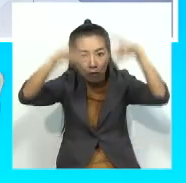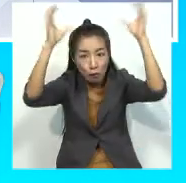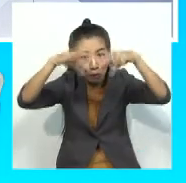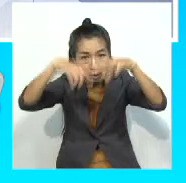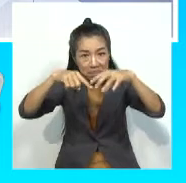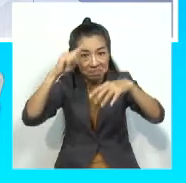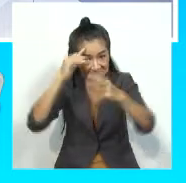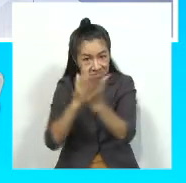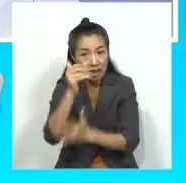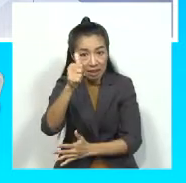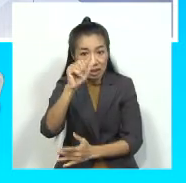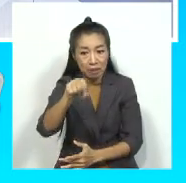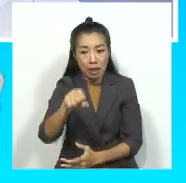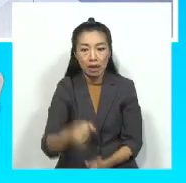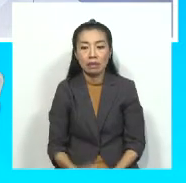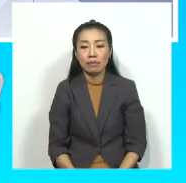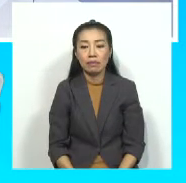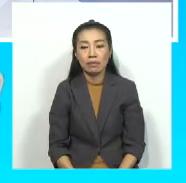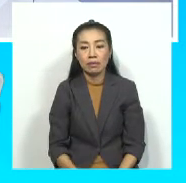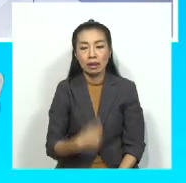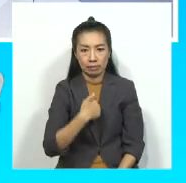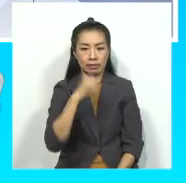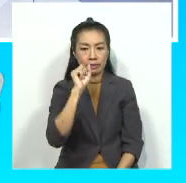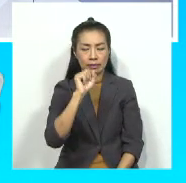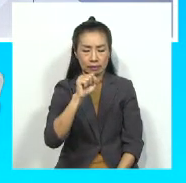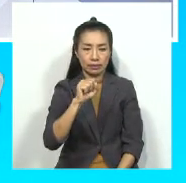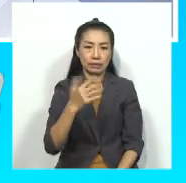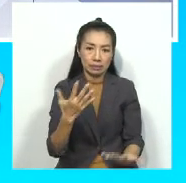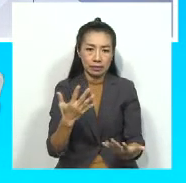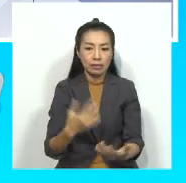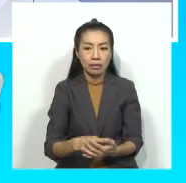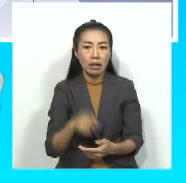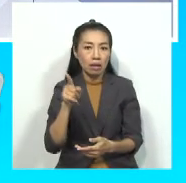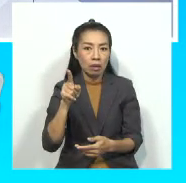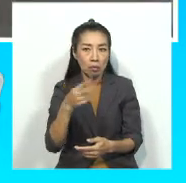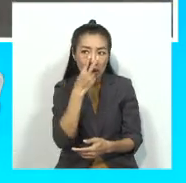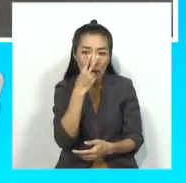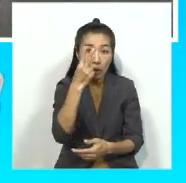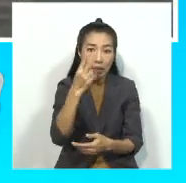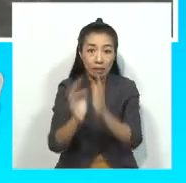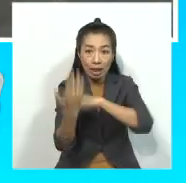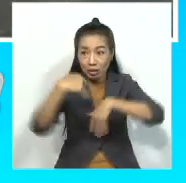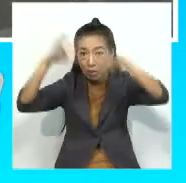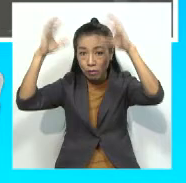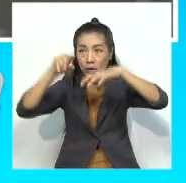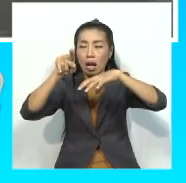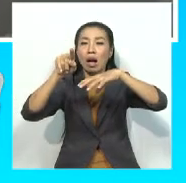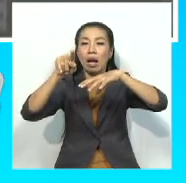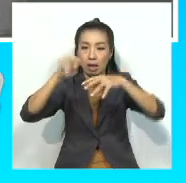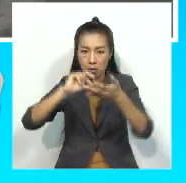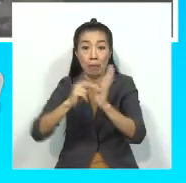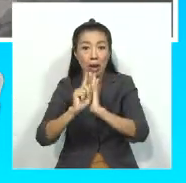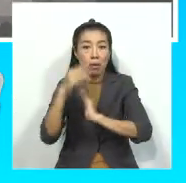ลมากขึ้นด้วยไหมคะ ครับอันนี้เนี่ยมันก็จะเป็นตัวบ่งชี้ให้เห็นนะครับว่าเป็นในเรื่อง